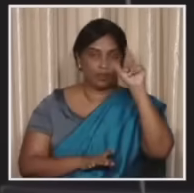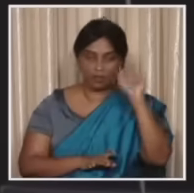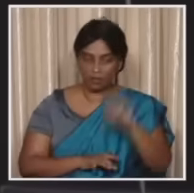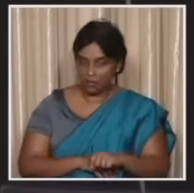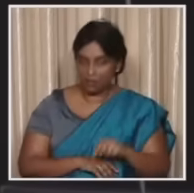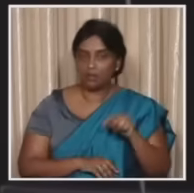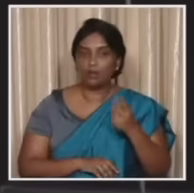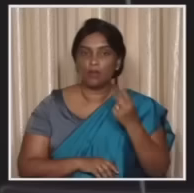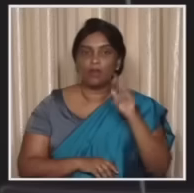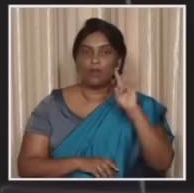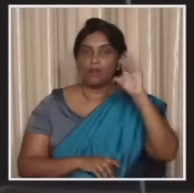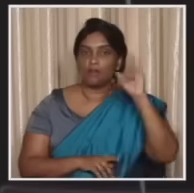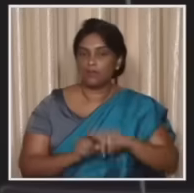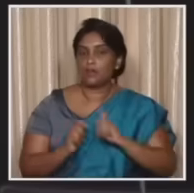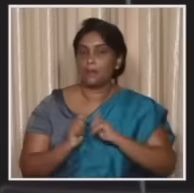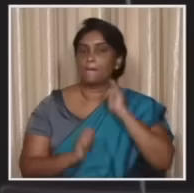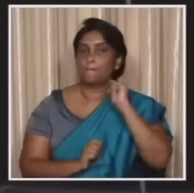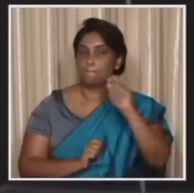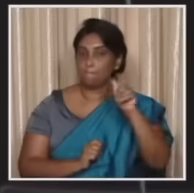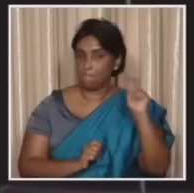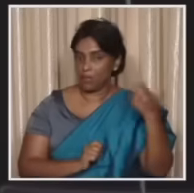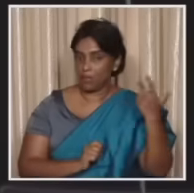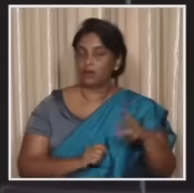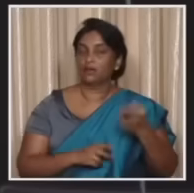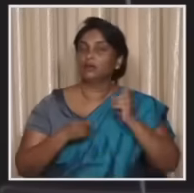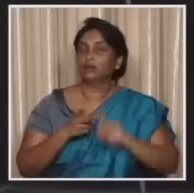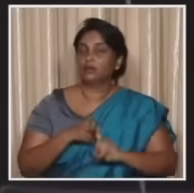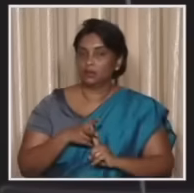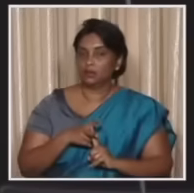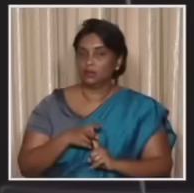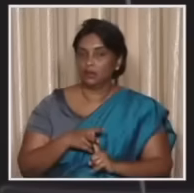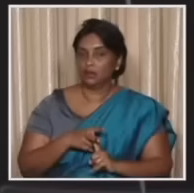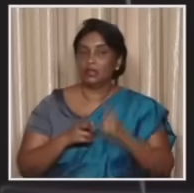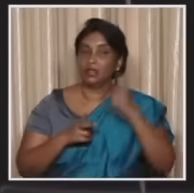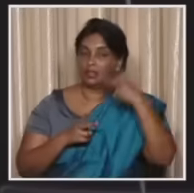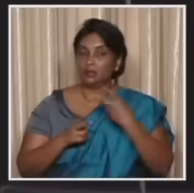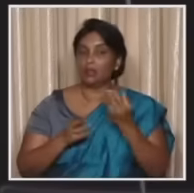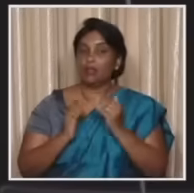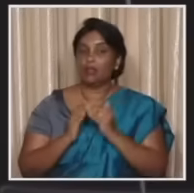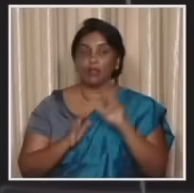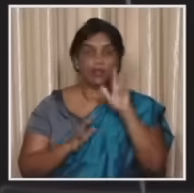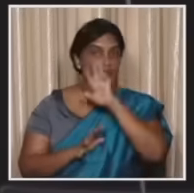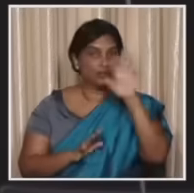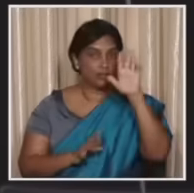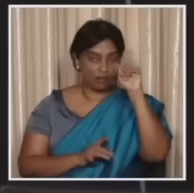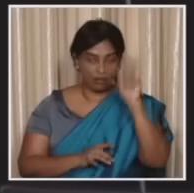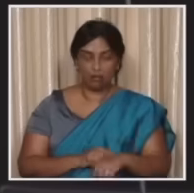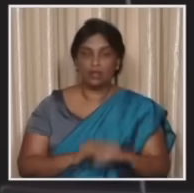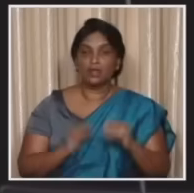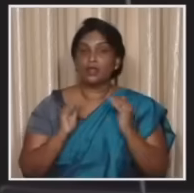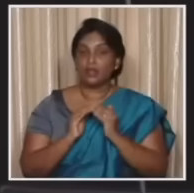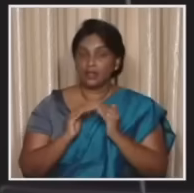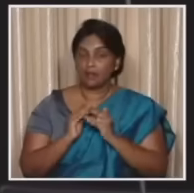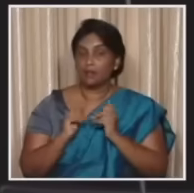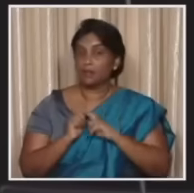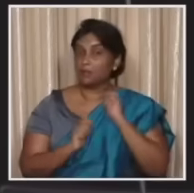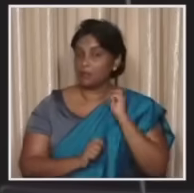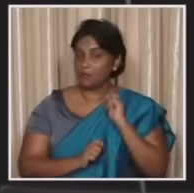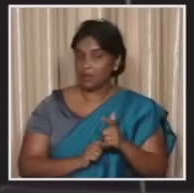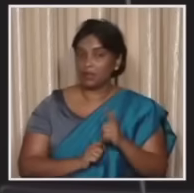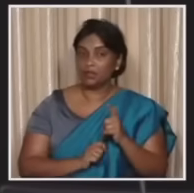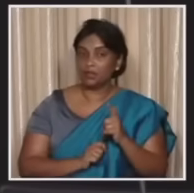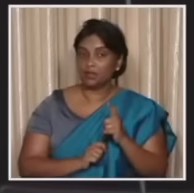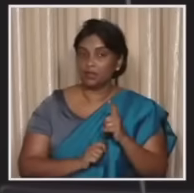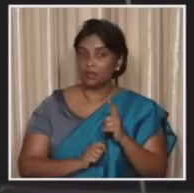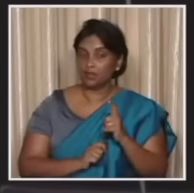27,000කට රුපියල් 25,000 ගන්න දුන්නා. ඊට පස්සේ දෙවැනි වටේදී ගෙවල් 19,000කට නිවාස වන්දිය